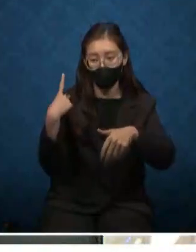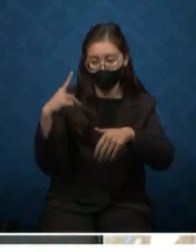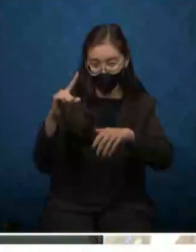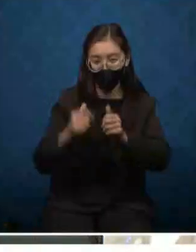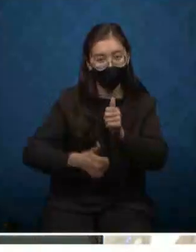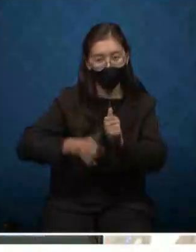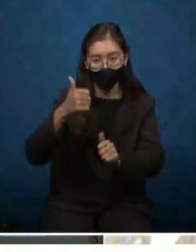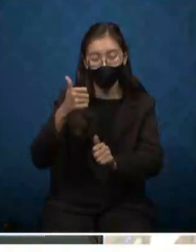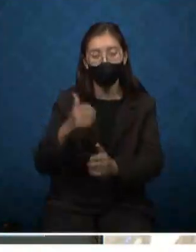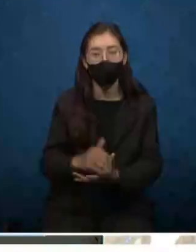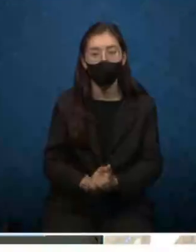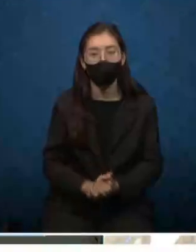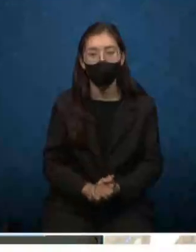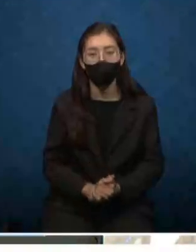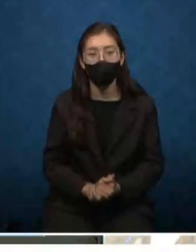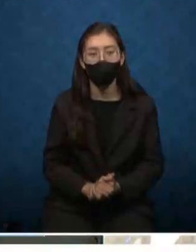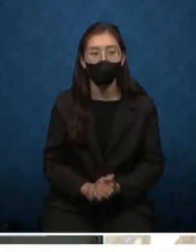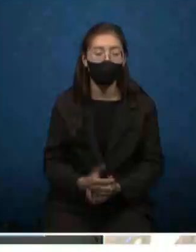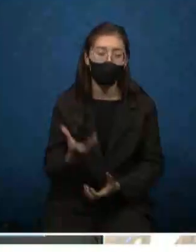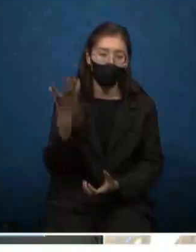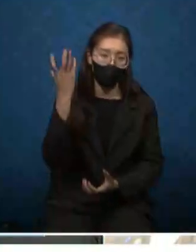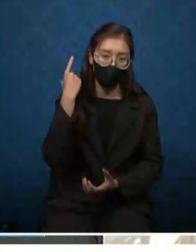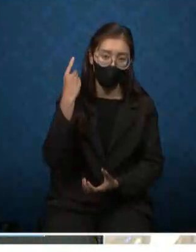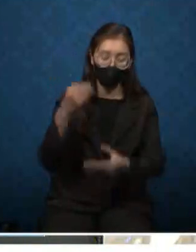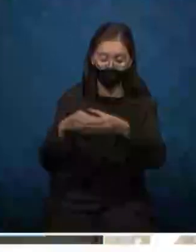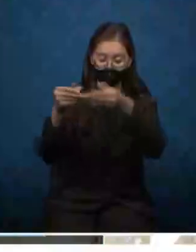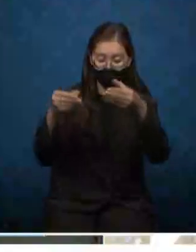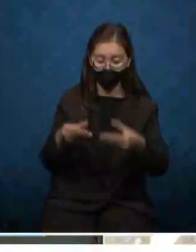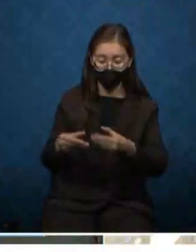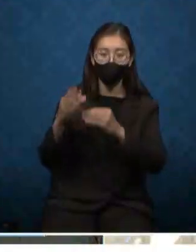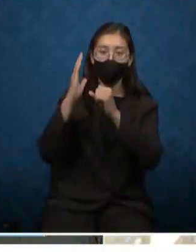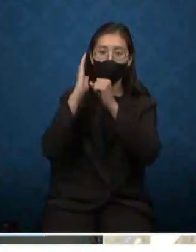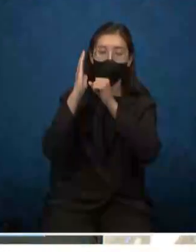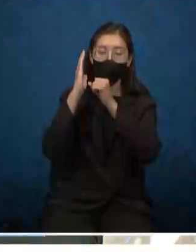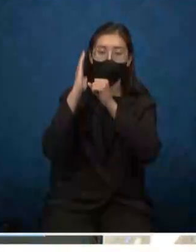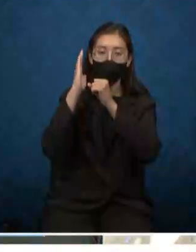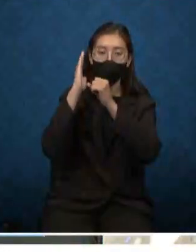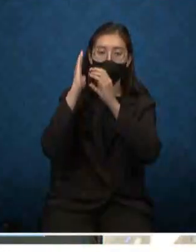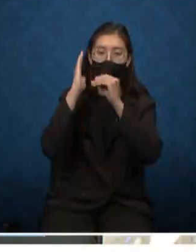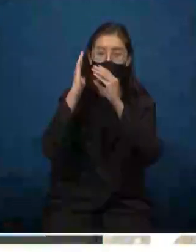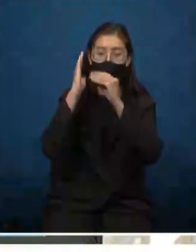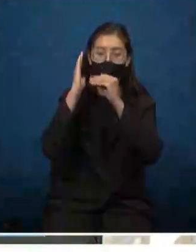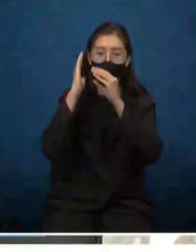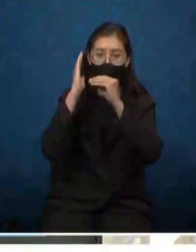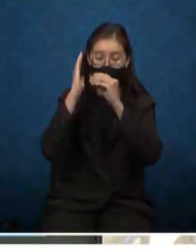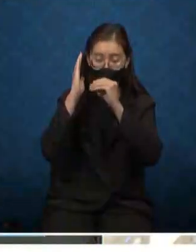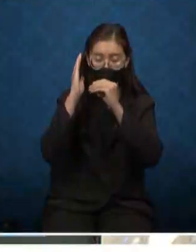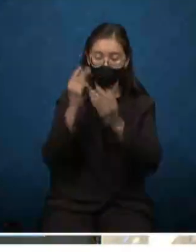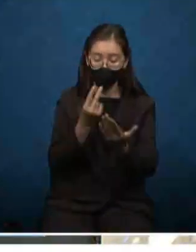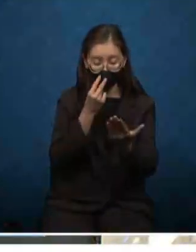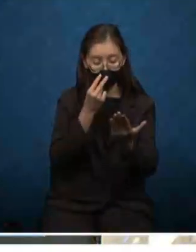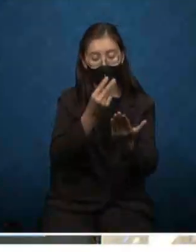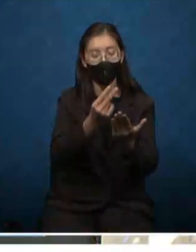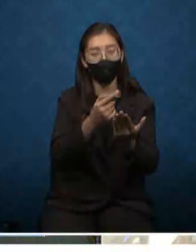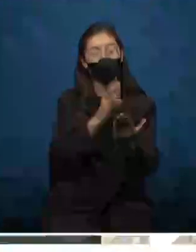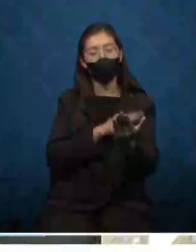าทฟงรายงาน ชื่ใจที่ทาง ครการพลงงานไดหิบยกเรื่อง Smart